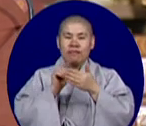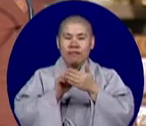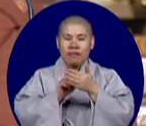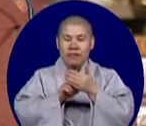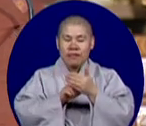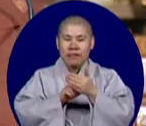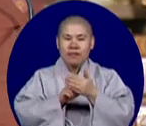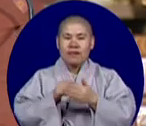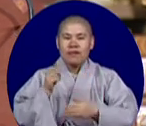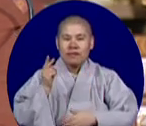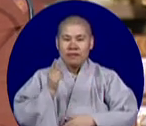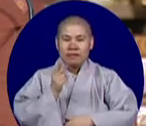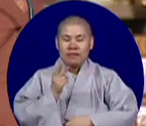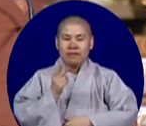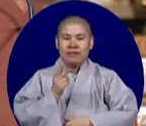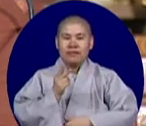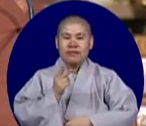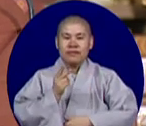신심과